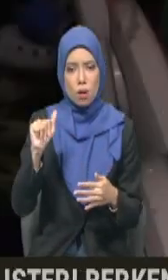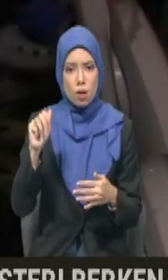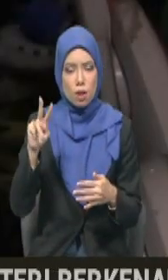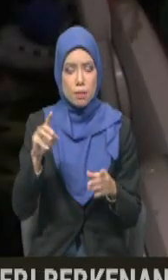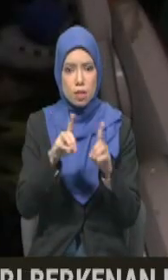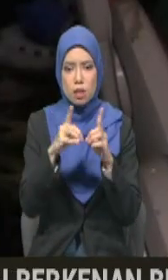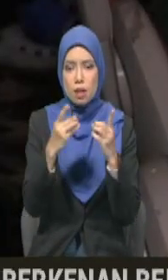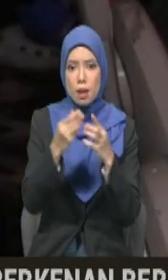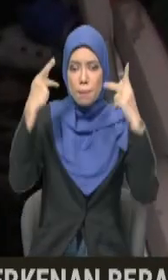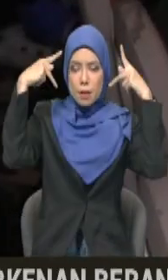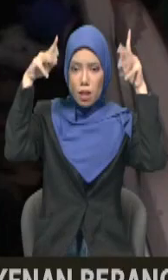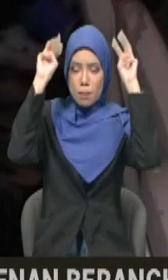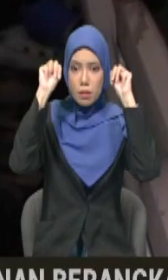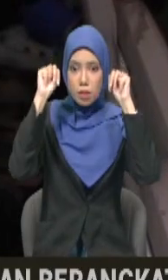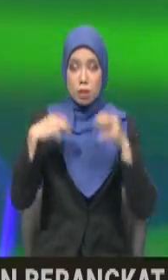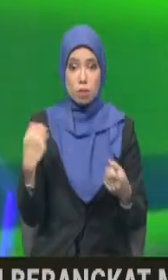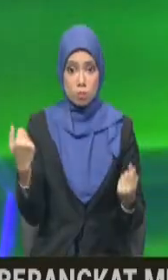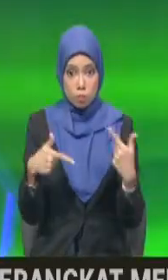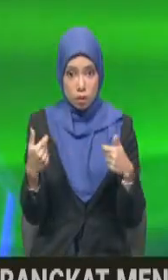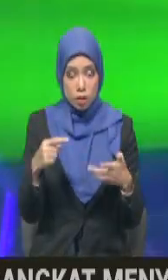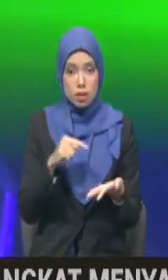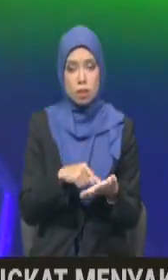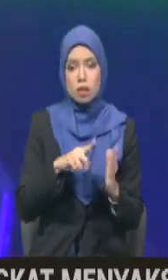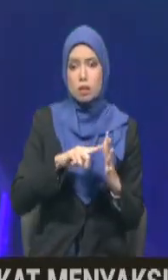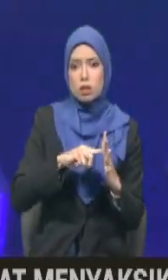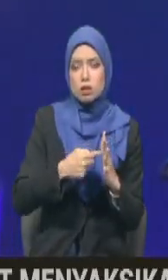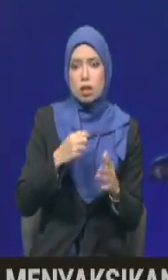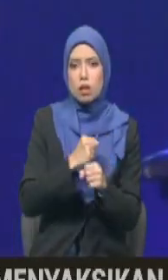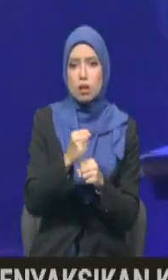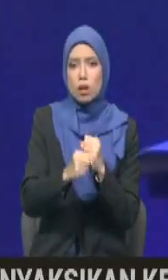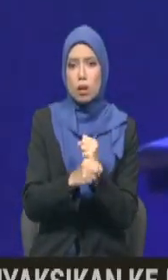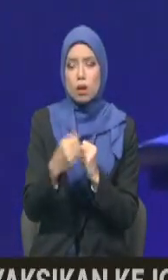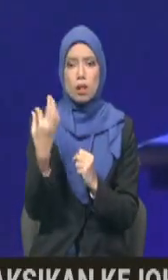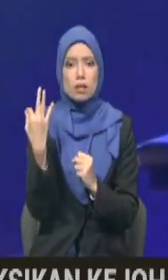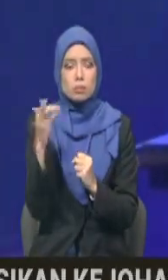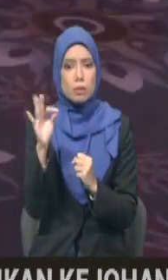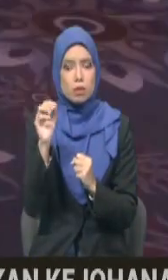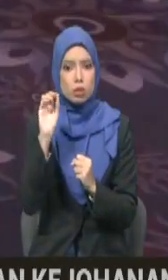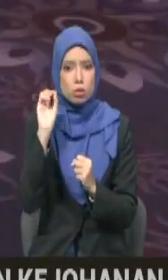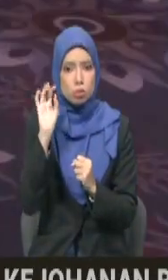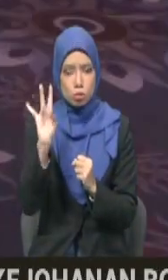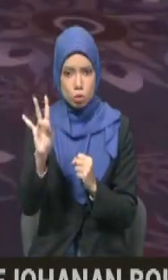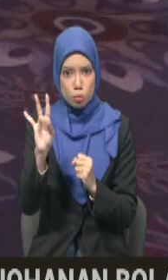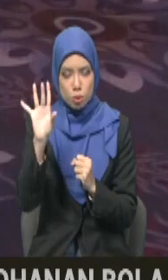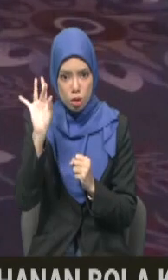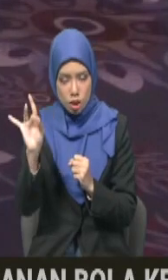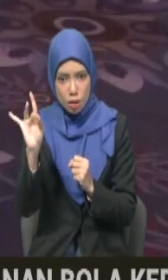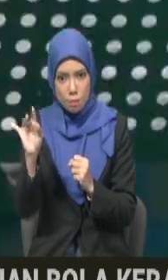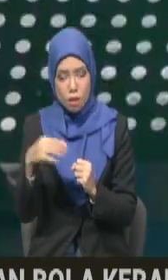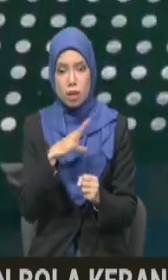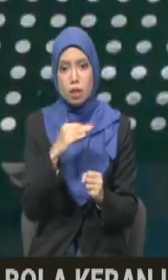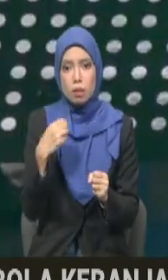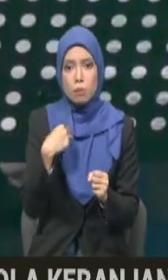jabatan Perdana Menteri pertandingan bintang kecil mula diperkenalkan pada tahun 1978 dan merupakan landasan